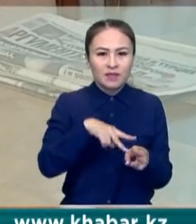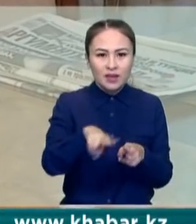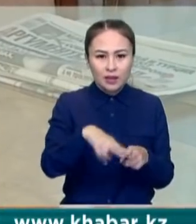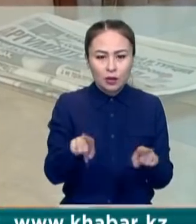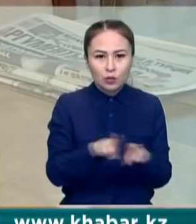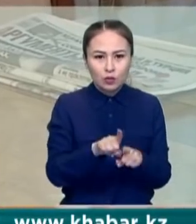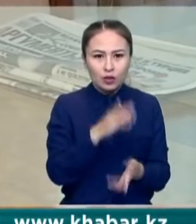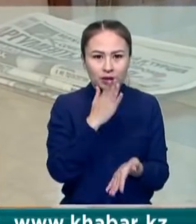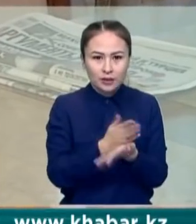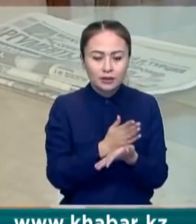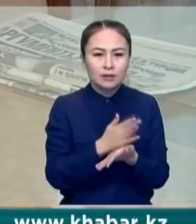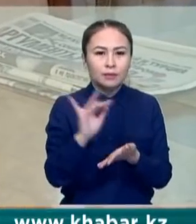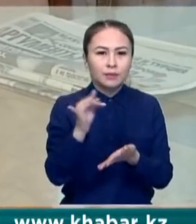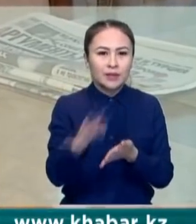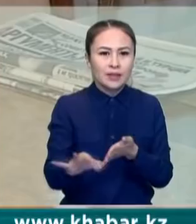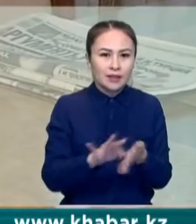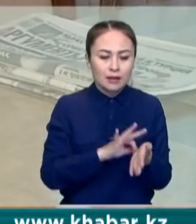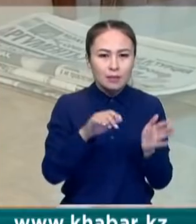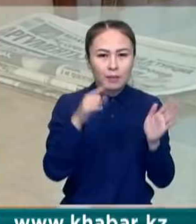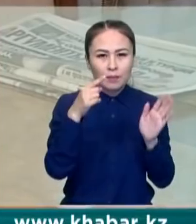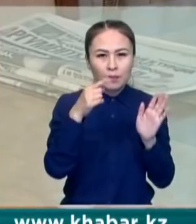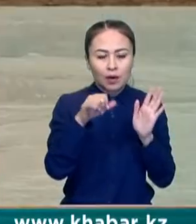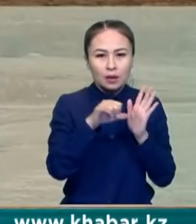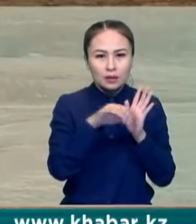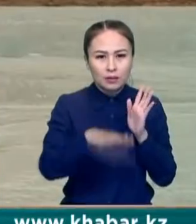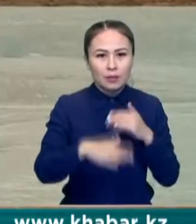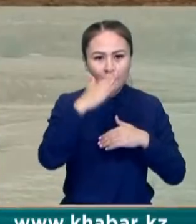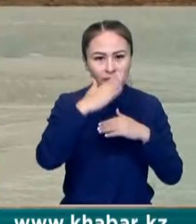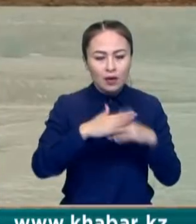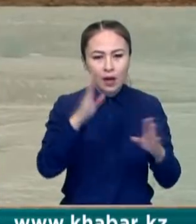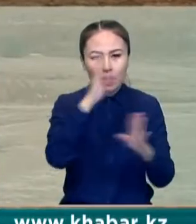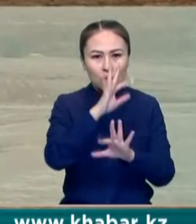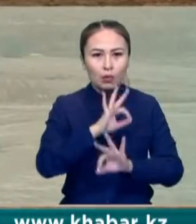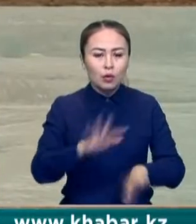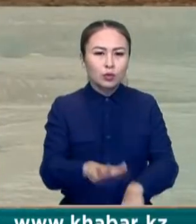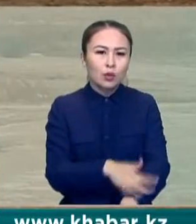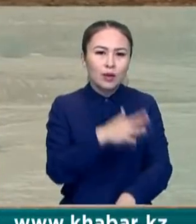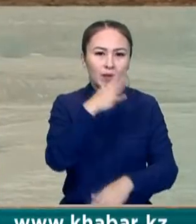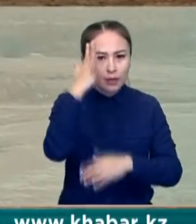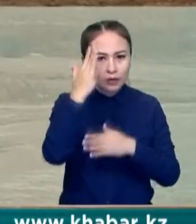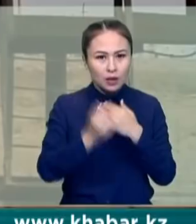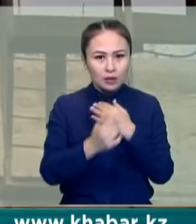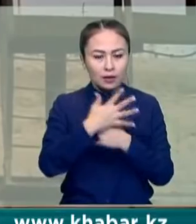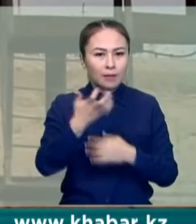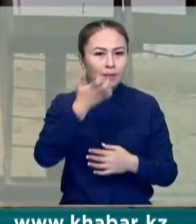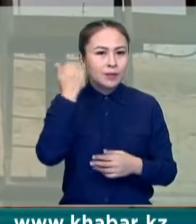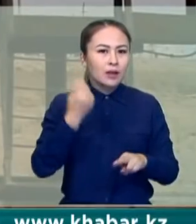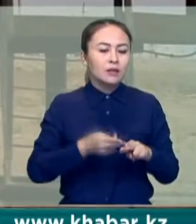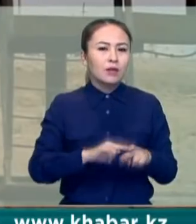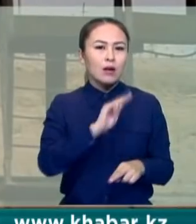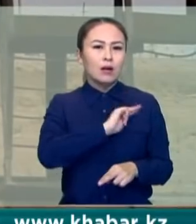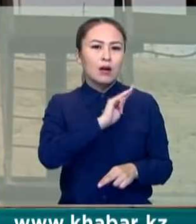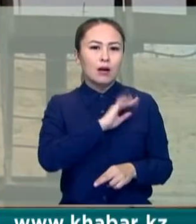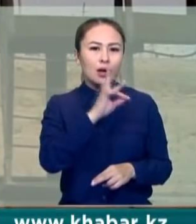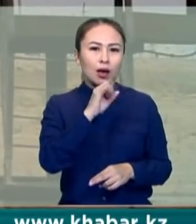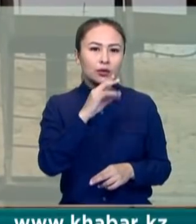Оның радиоактивтілігі бірден 6000 микрорентгенді құрайды. Экологтар көптеген мұнай компанияларын пайдалану барысында